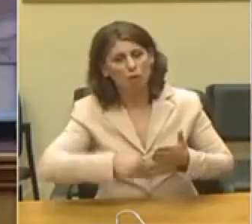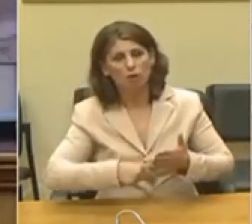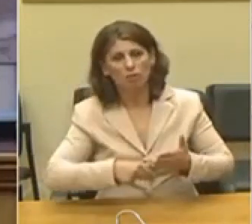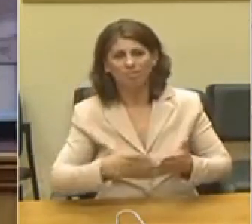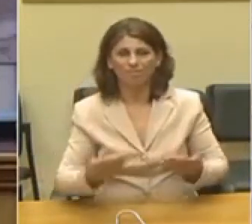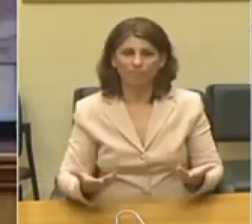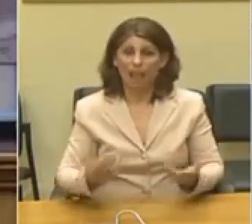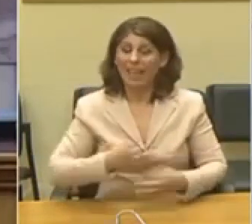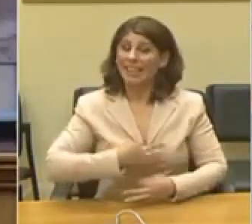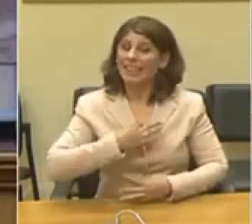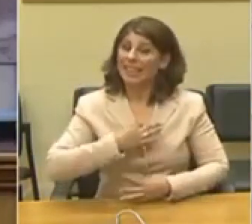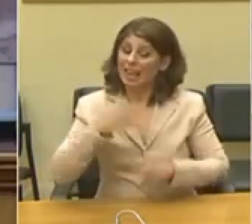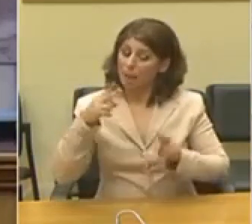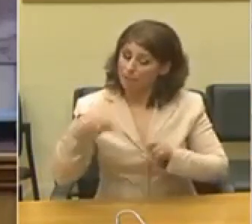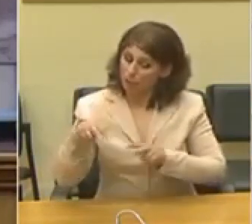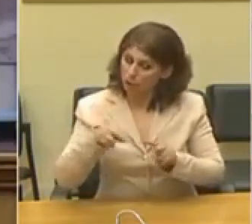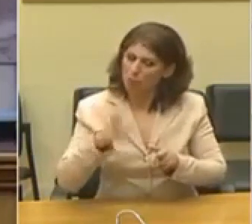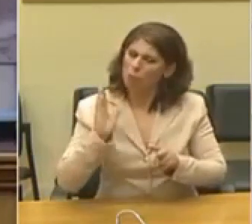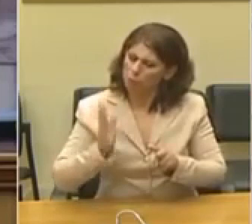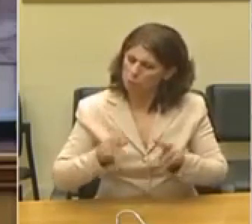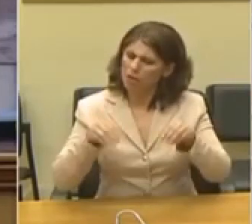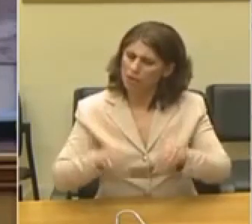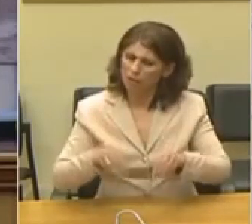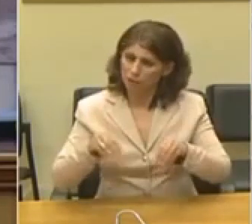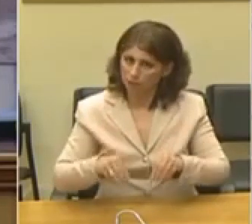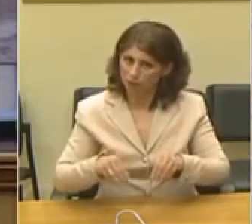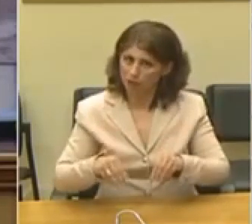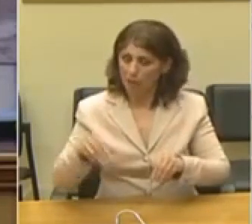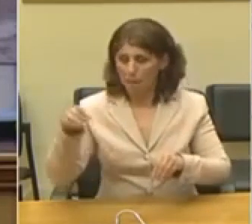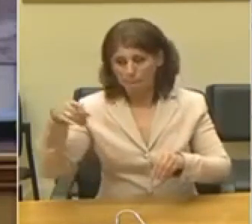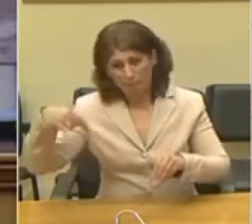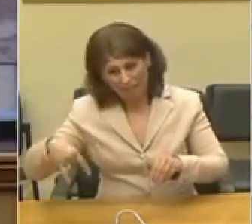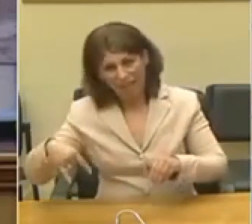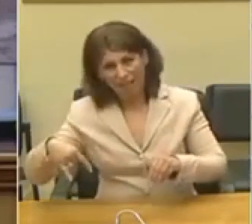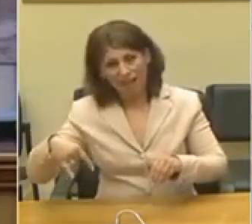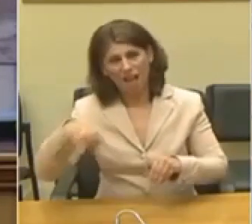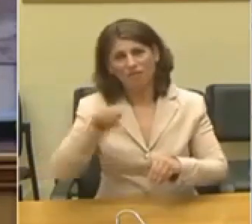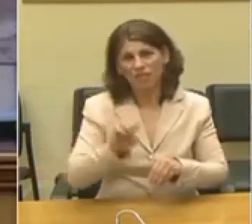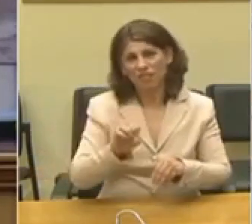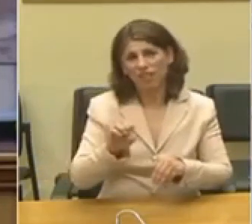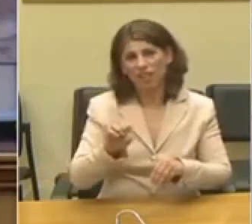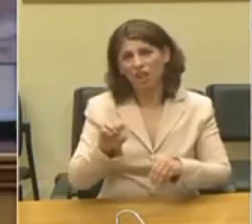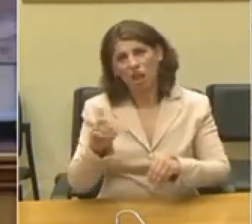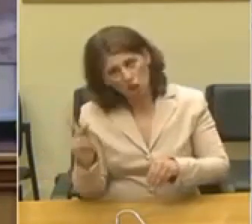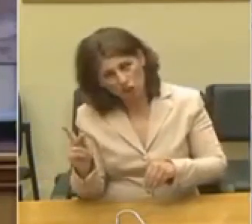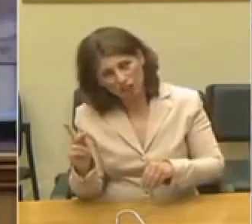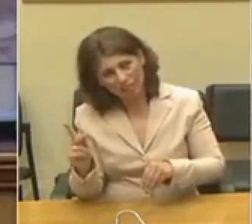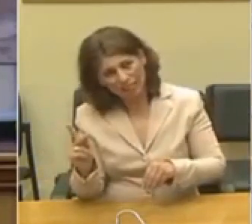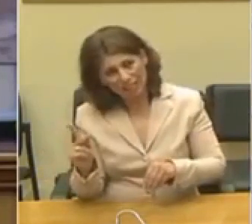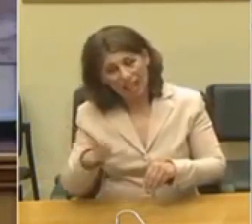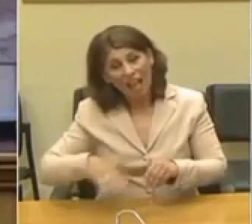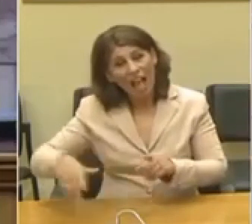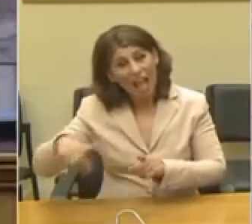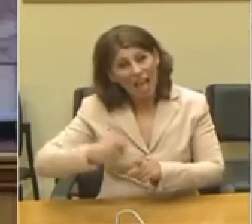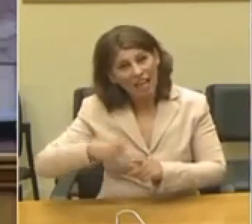λοιπόν, μπορούμε να το βαφτίσουμε Πιέρ Ευκλήδη Κωστή. Οι Έλληνες πολίτες ξέρουν ότι